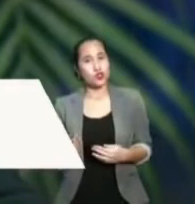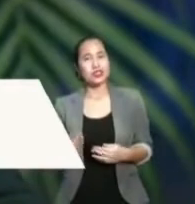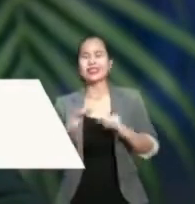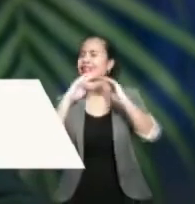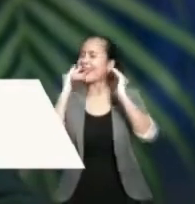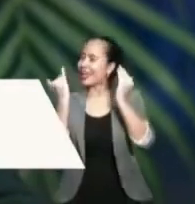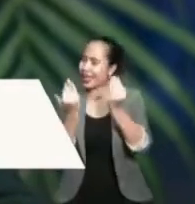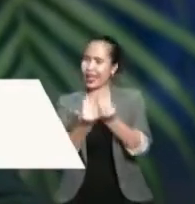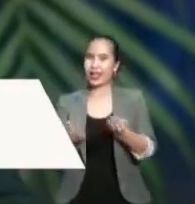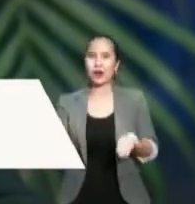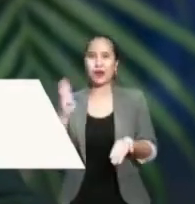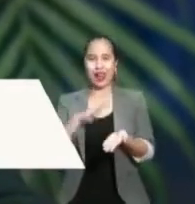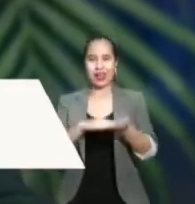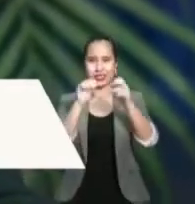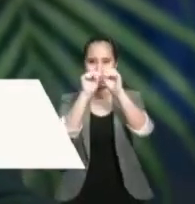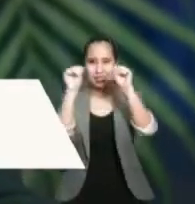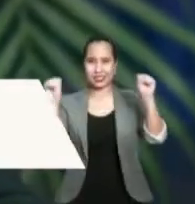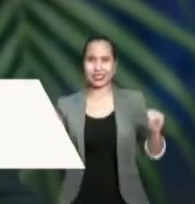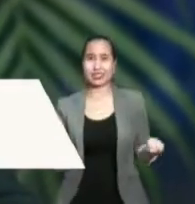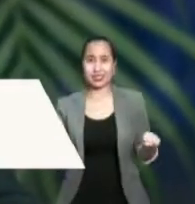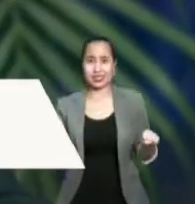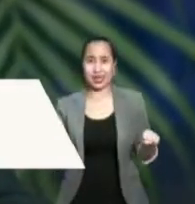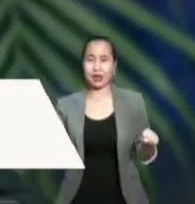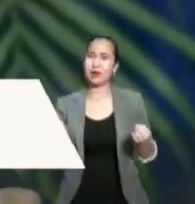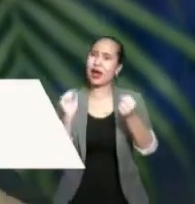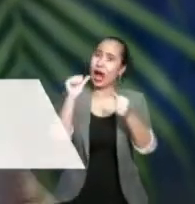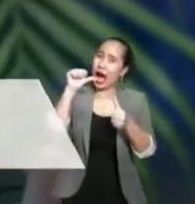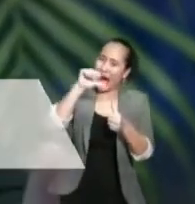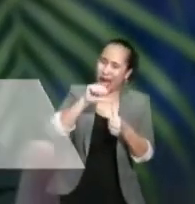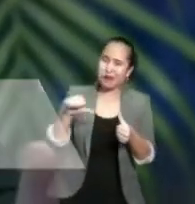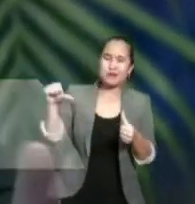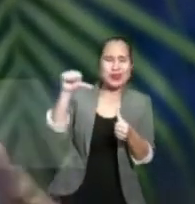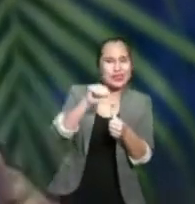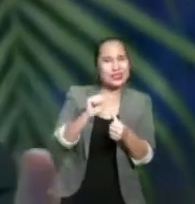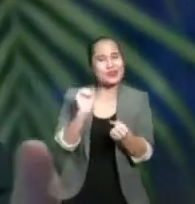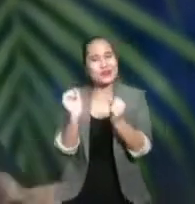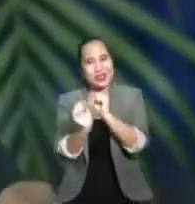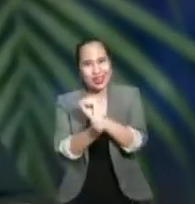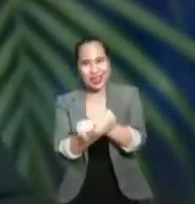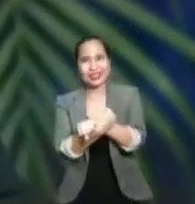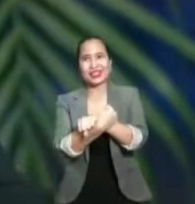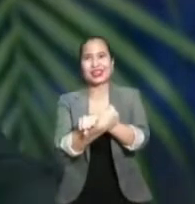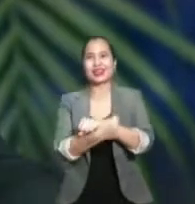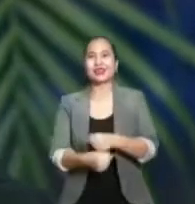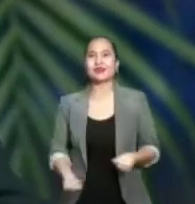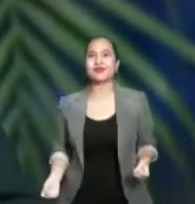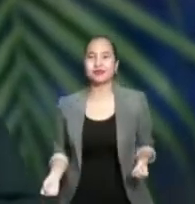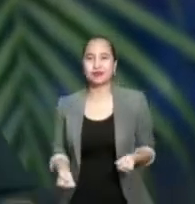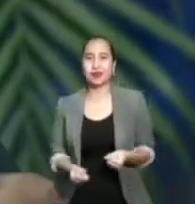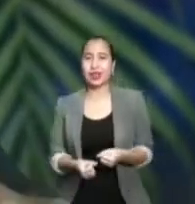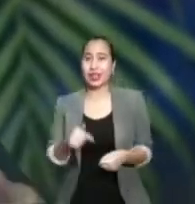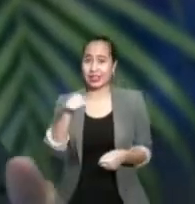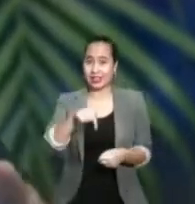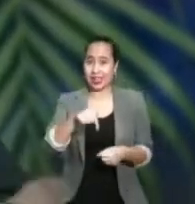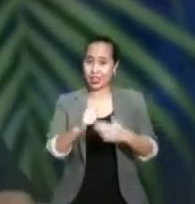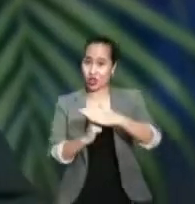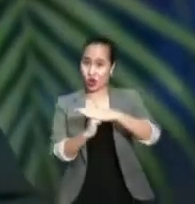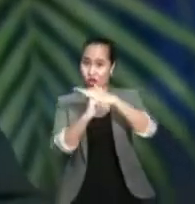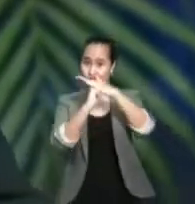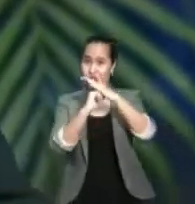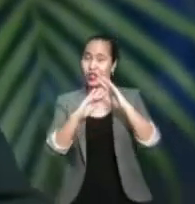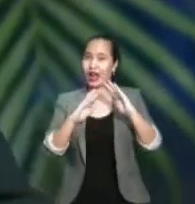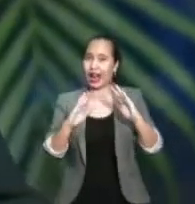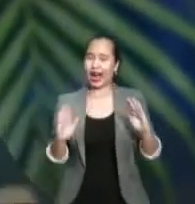zal aangepast worden, gemoderniseerd worden. En wanneer deze ondersteuning